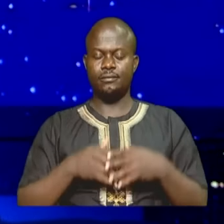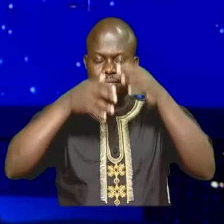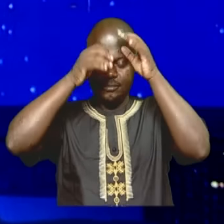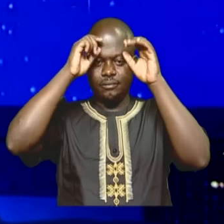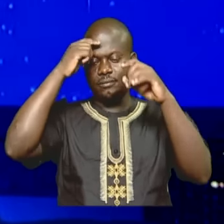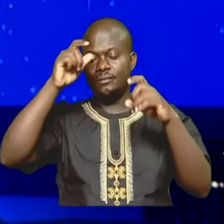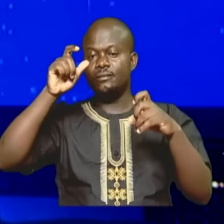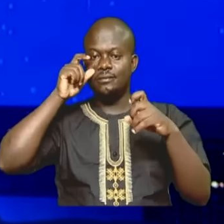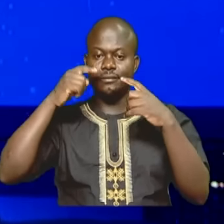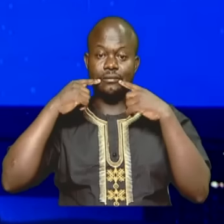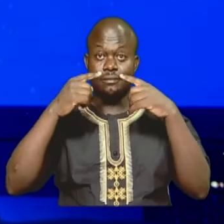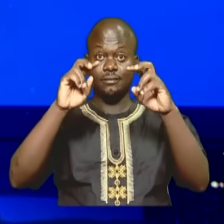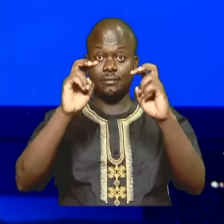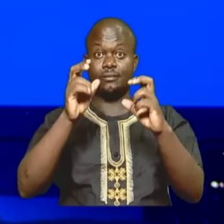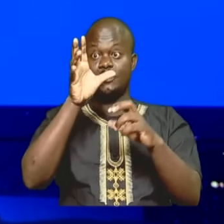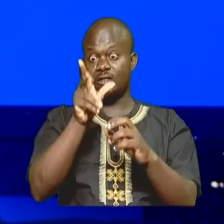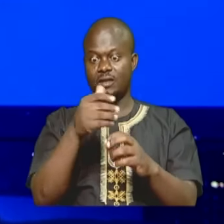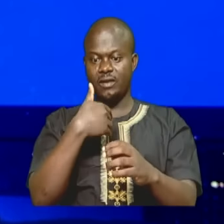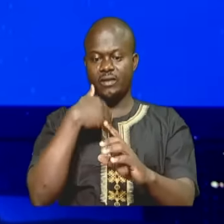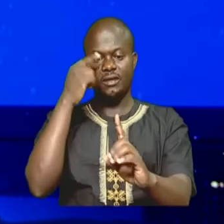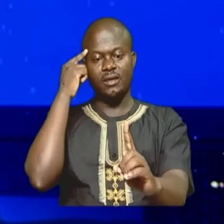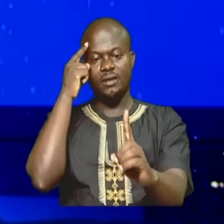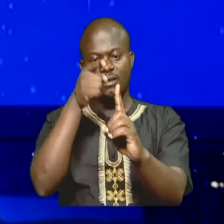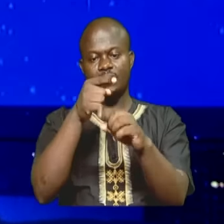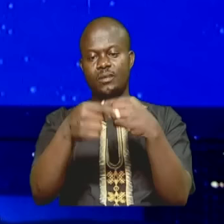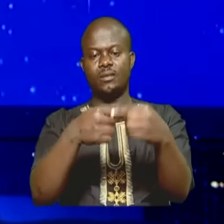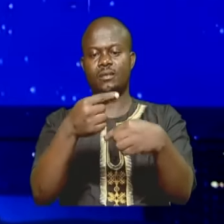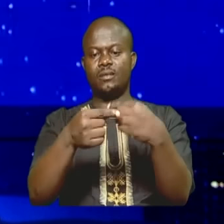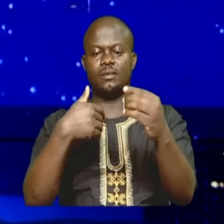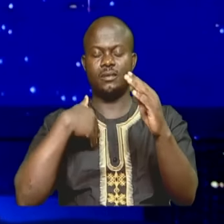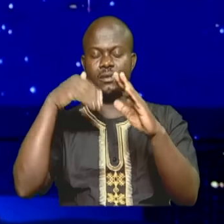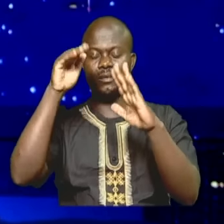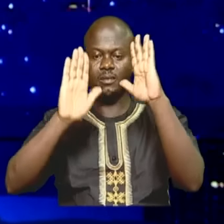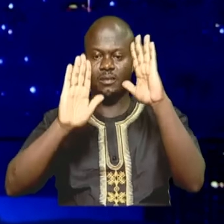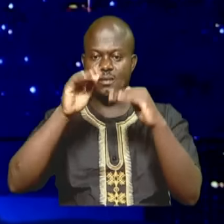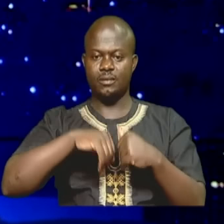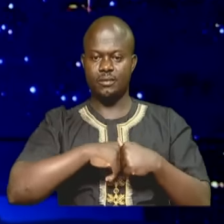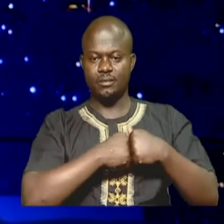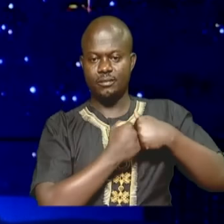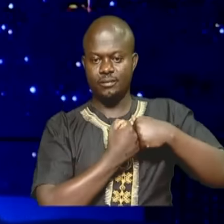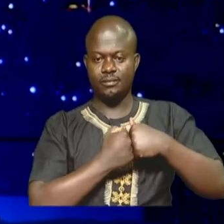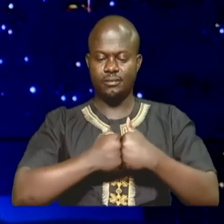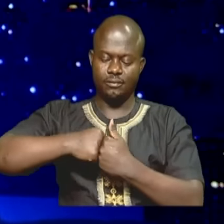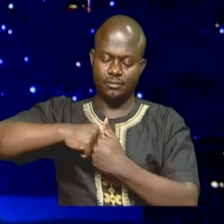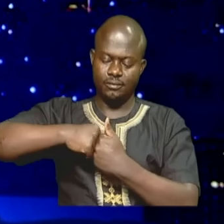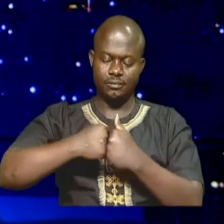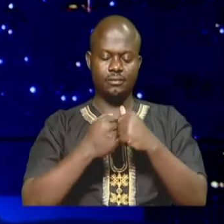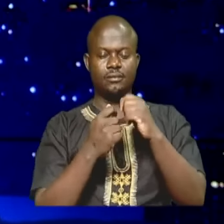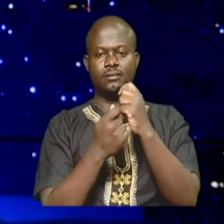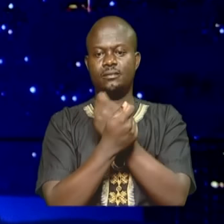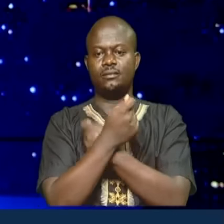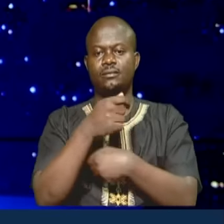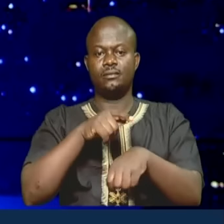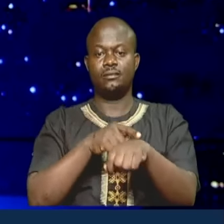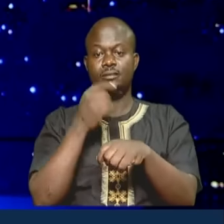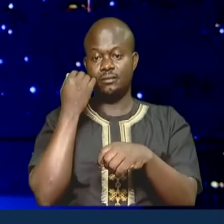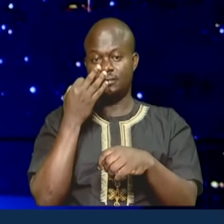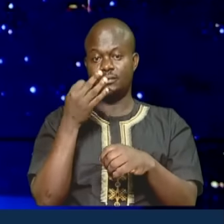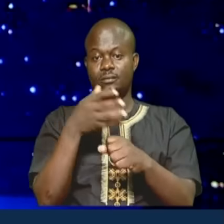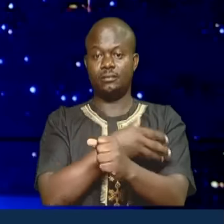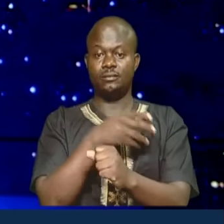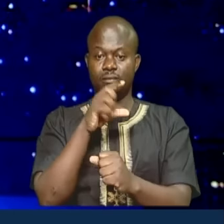Kagame yavuze ko Afrika ifite intego yo gukomeza kugira uruhare mu guhangana n'imihindagurikire y'ibihe n'ubwo hakiri ubushobozi buke mu